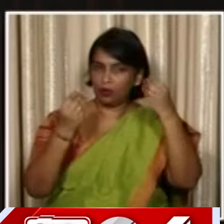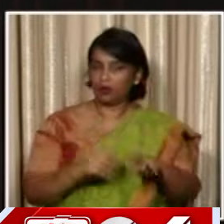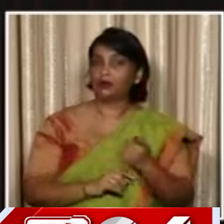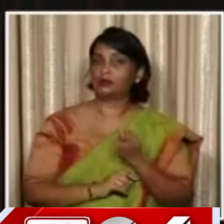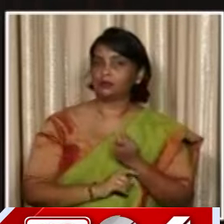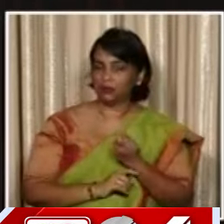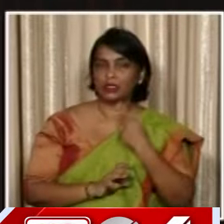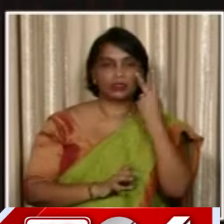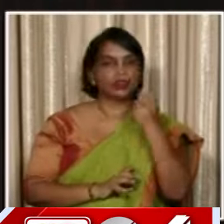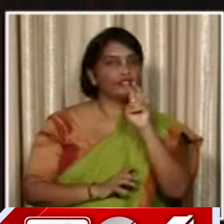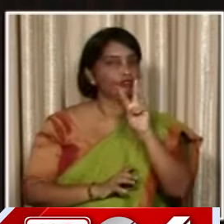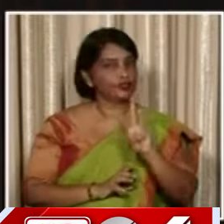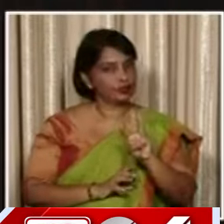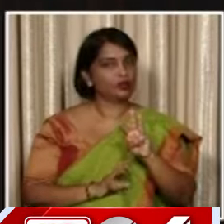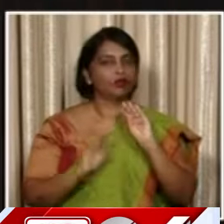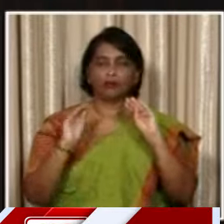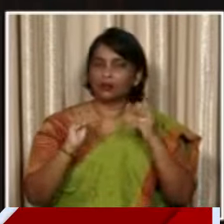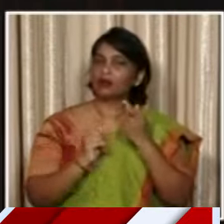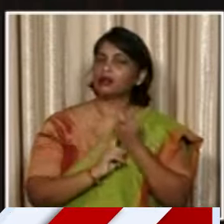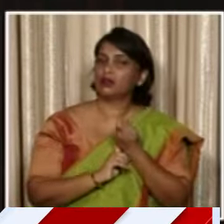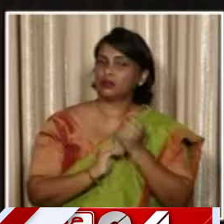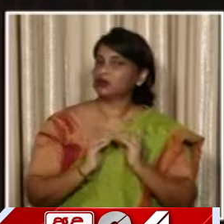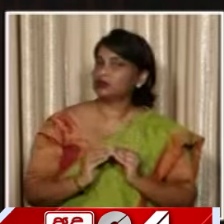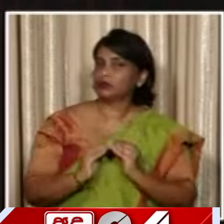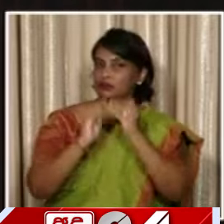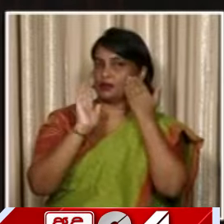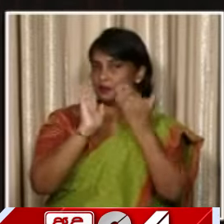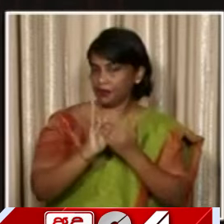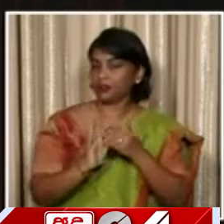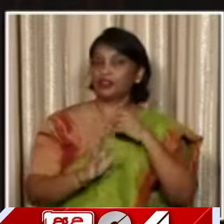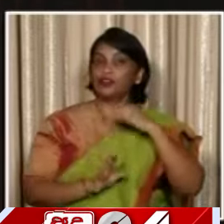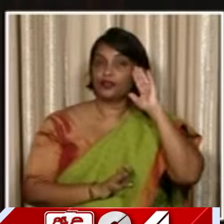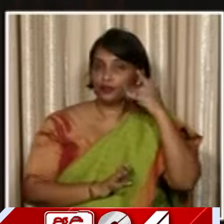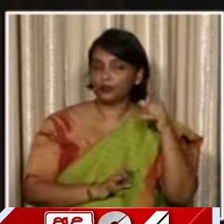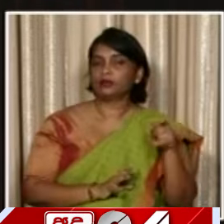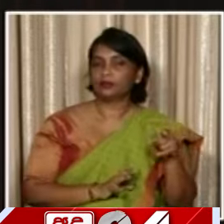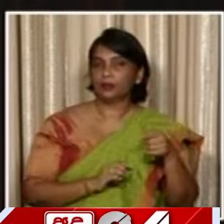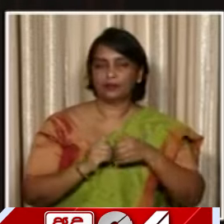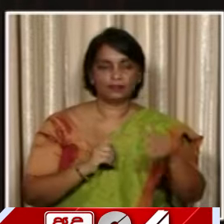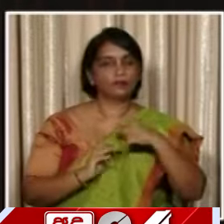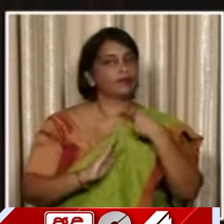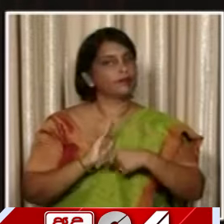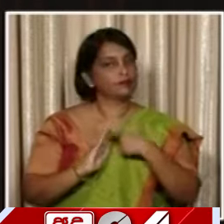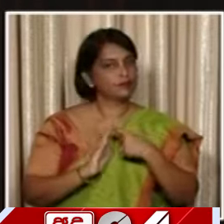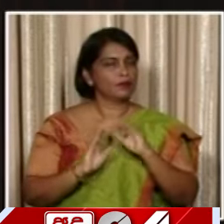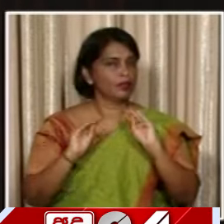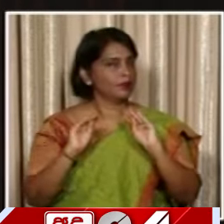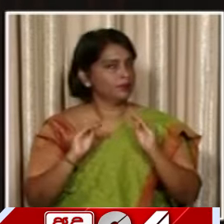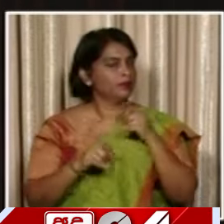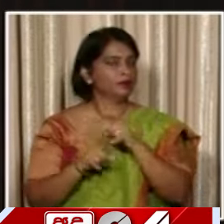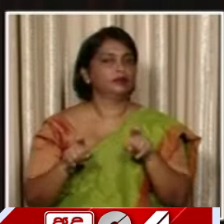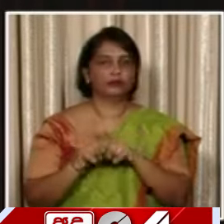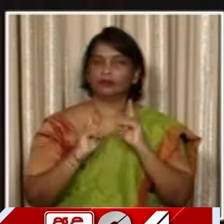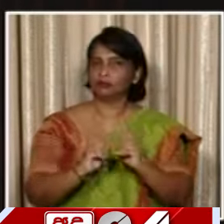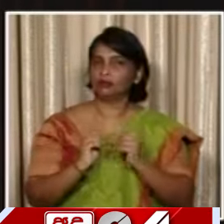ආර්ථිකයට 2023 යම්කිසි ආර්ථික වර්ධනයක් පෙන්නුම් කරා. විශේෂයෙන්ම මේ වෙන විට රට සැලකිය යුතු මට්ටමකට